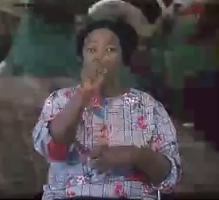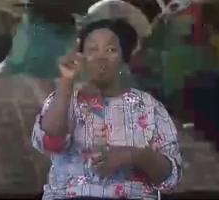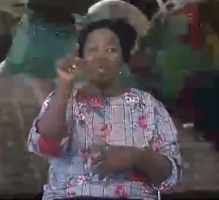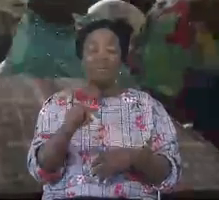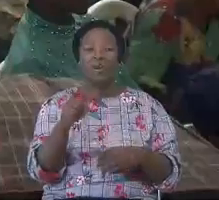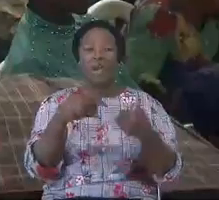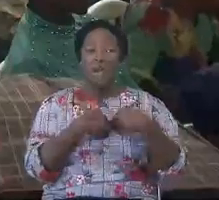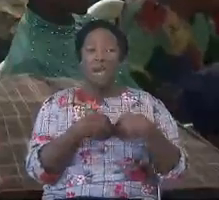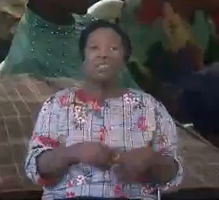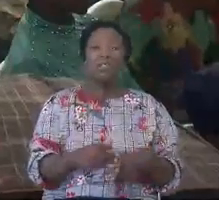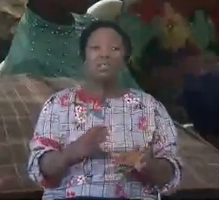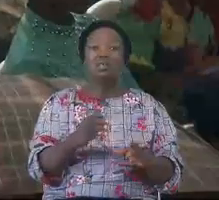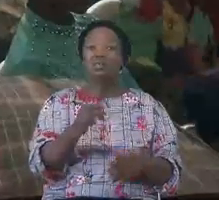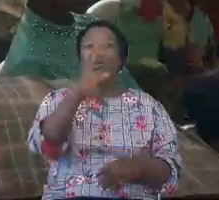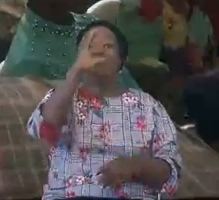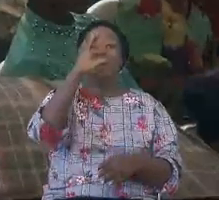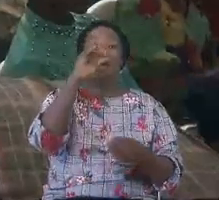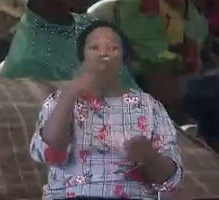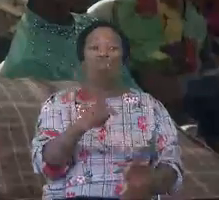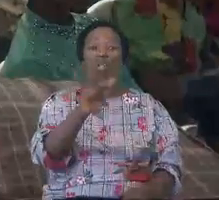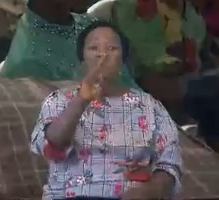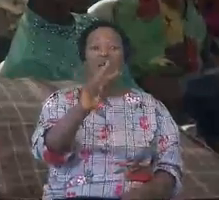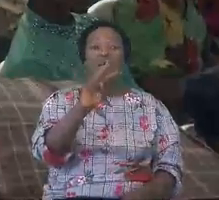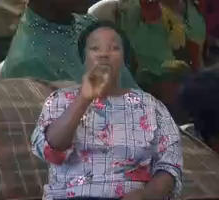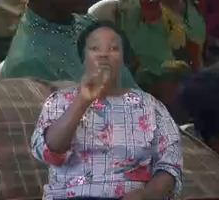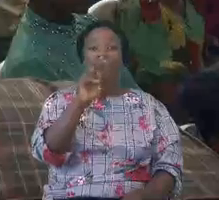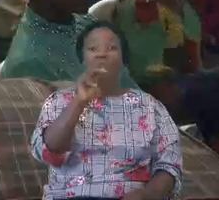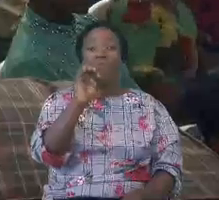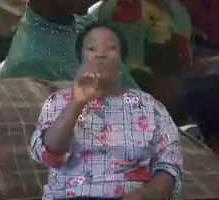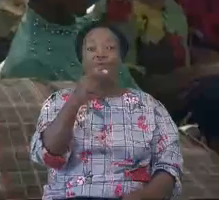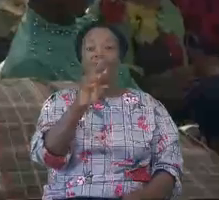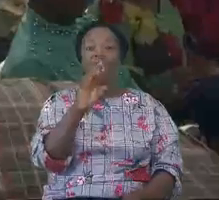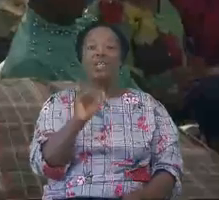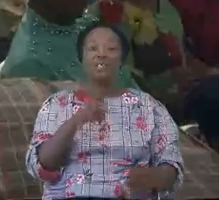30. Voyez ce qu'il dit. Quand Jésus eut pris le vinaigre,